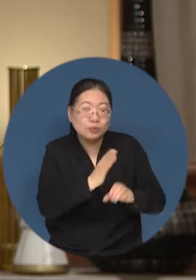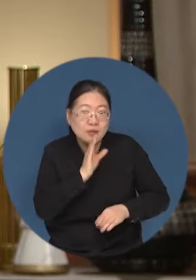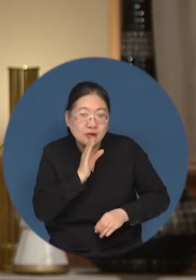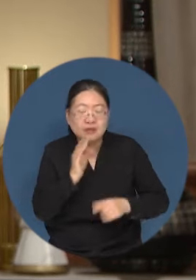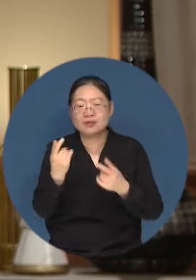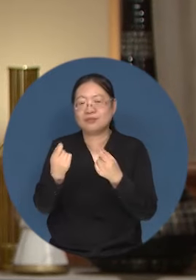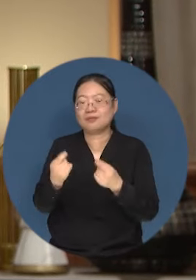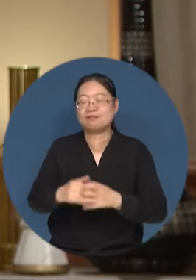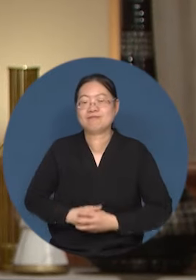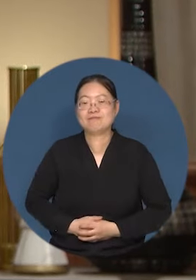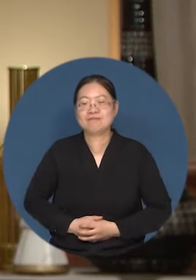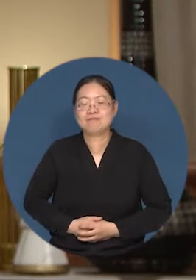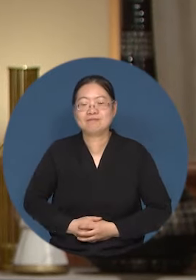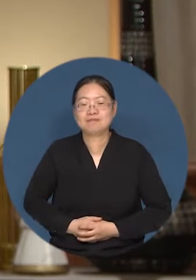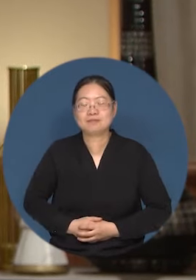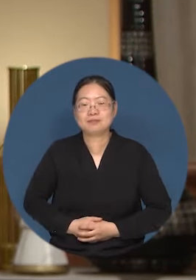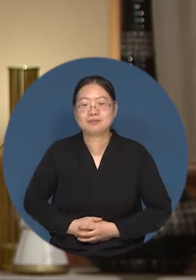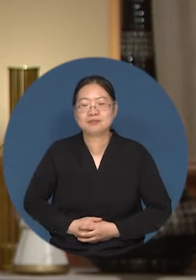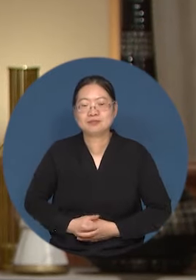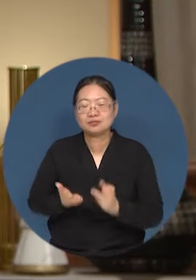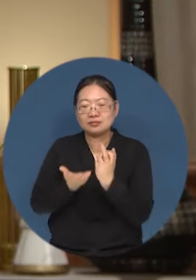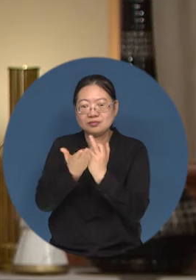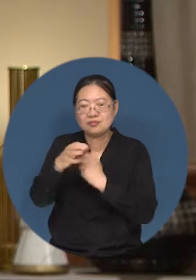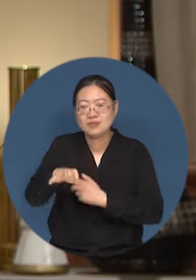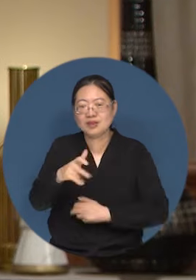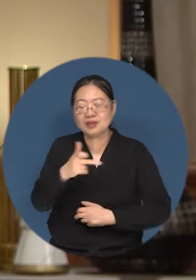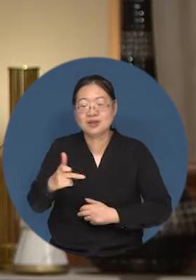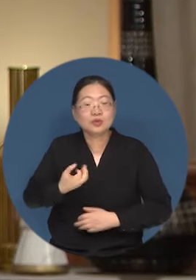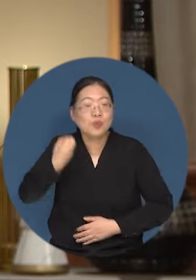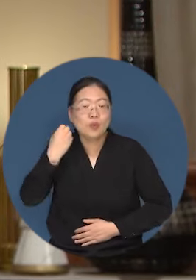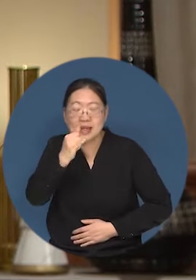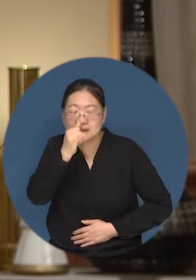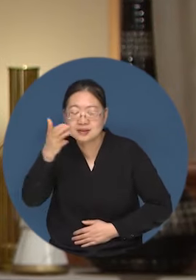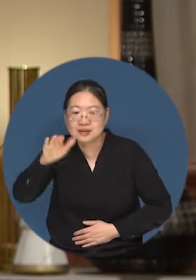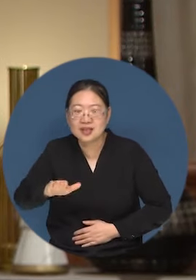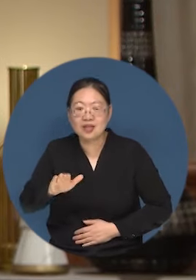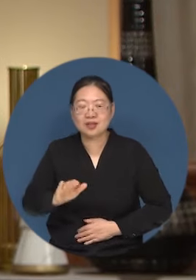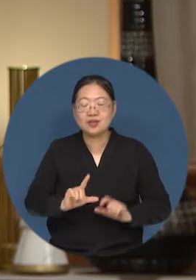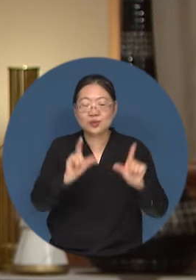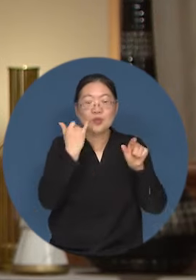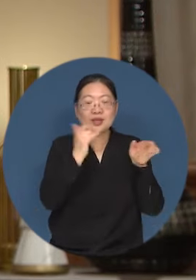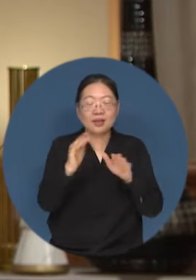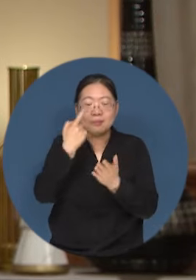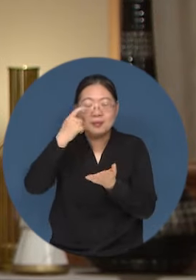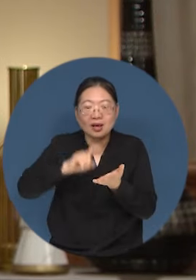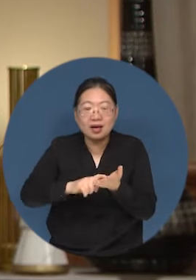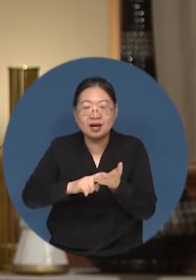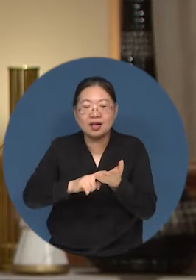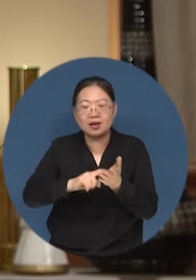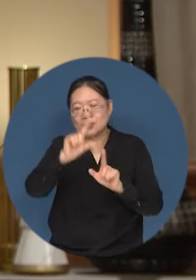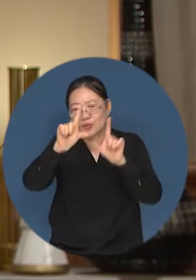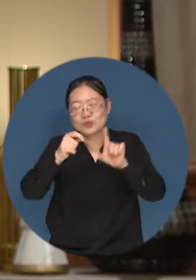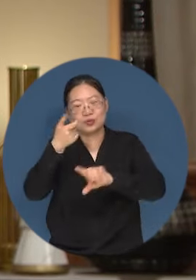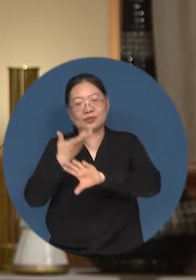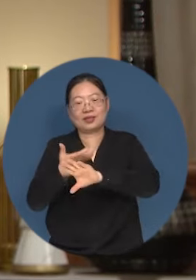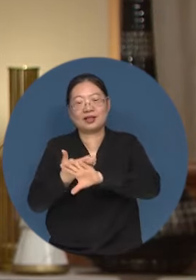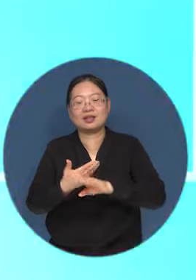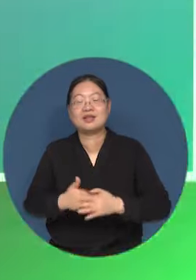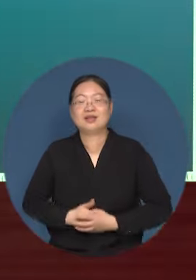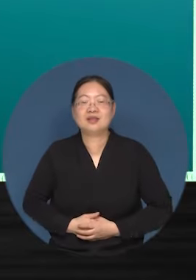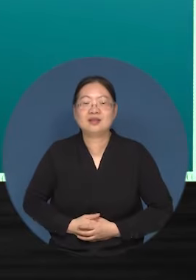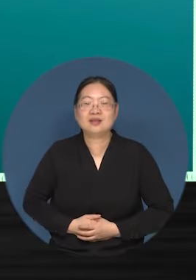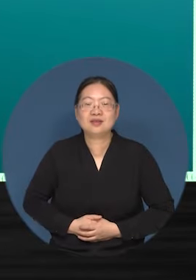살고 있고 예, 예. 그때 당시에 제주도에도 큰 돌고래가 있는데 동해에서 발견되는 큰 돌고래와는 형태적으로 조금 다른